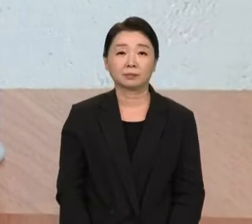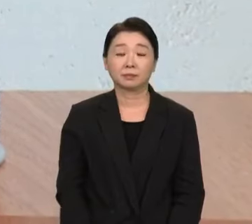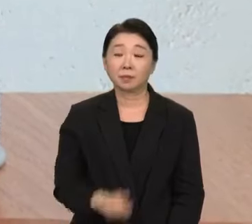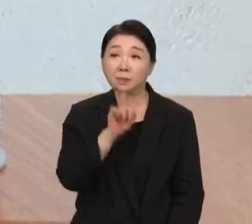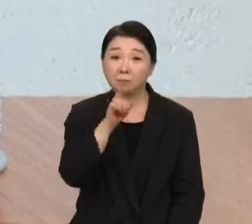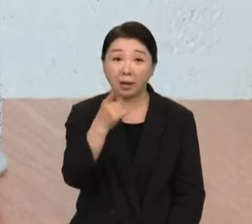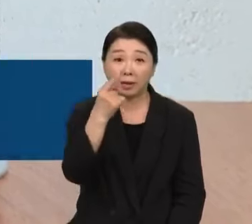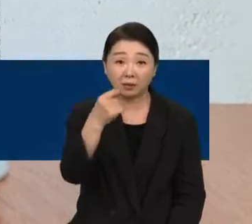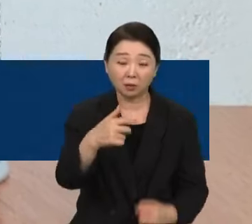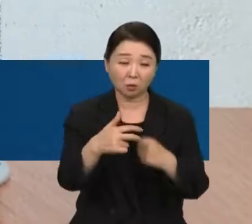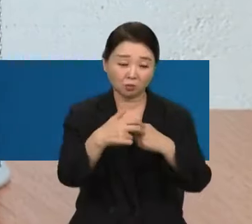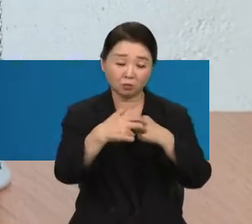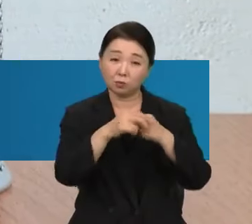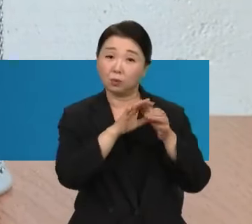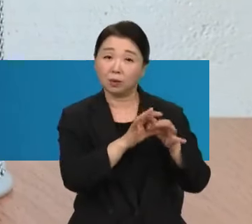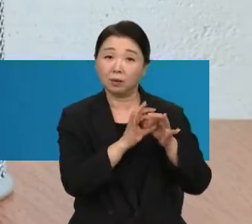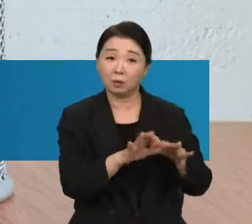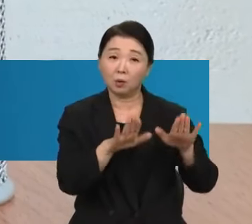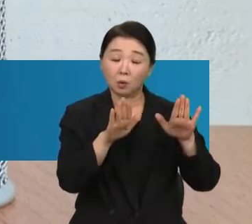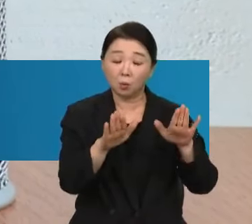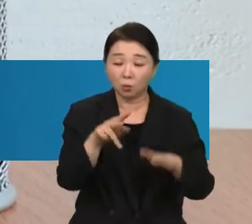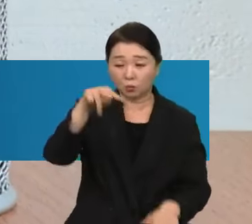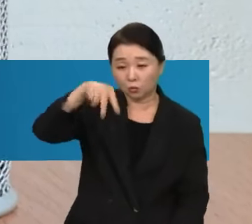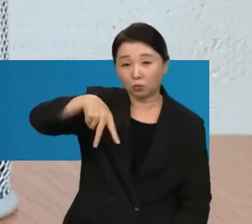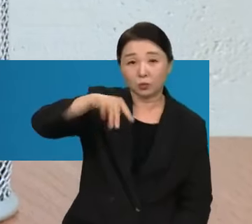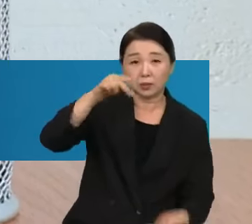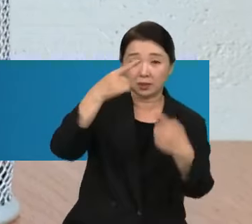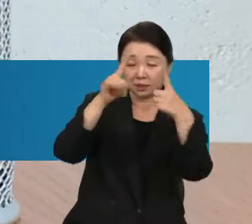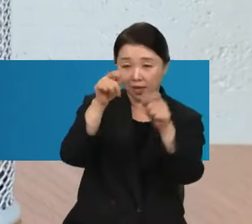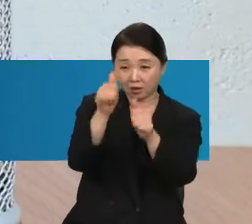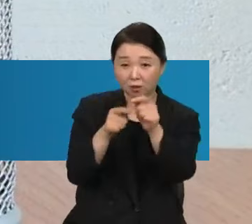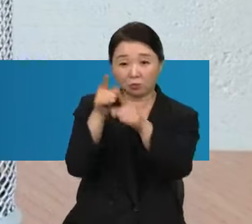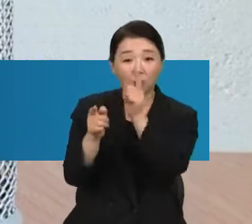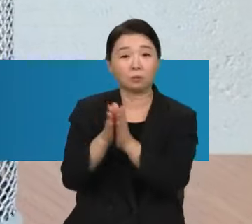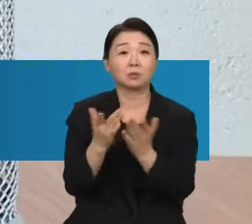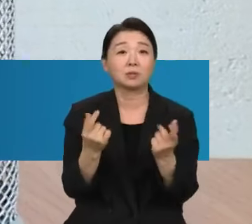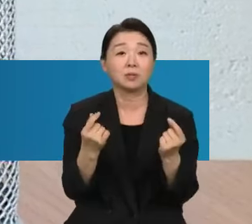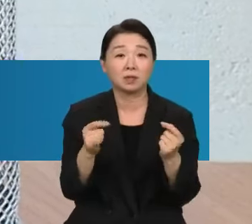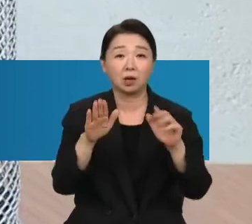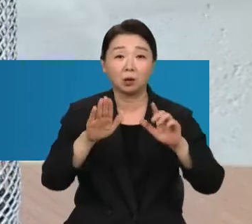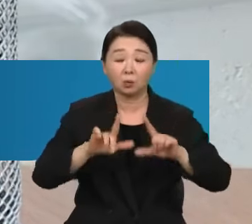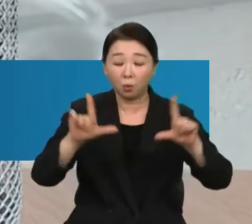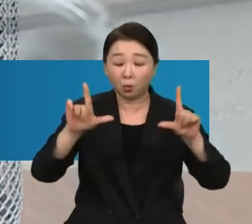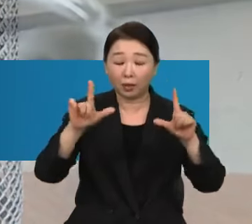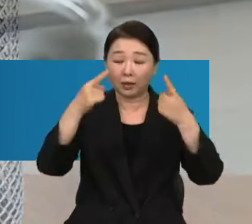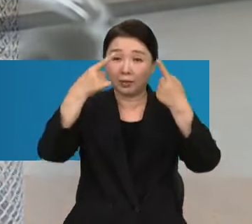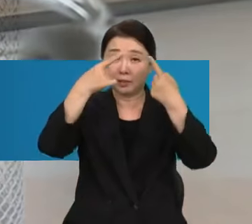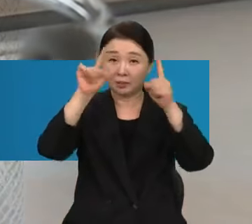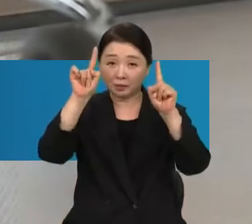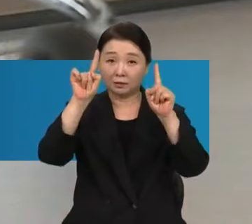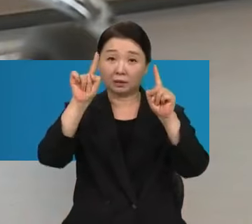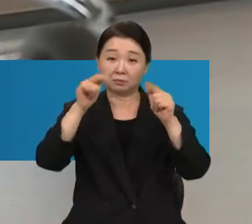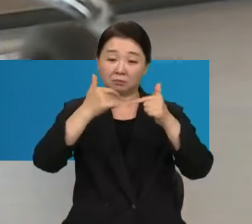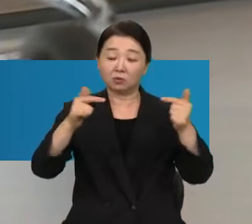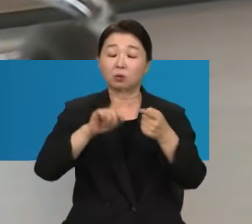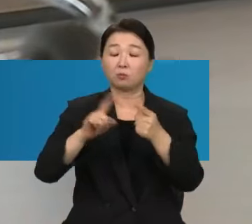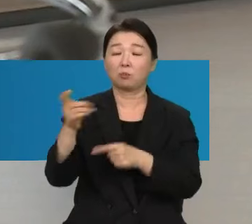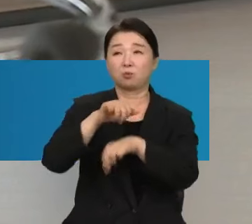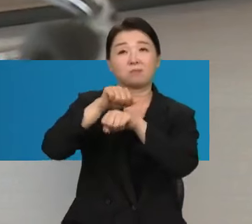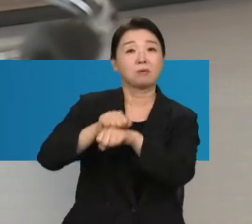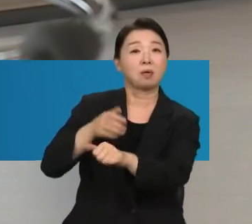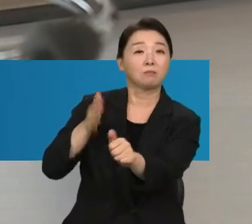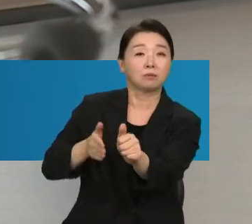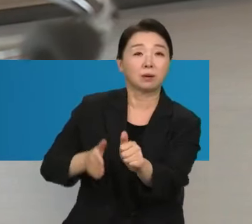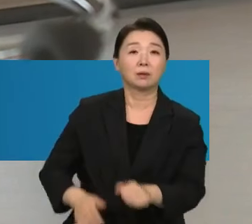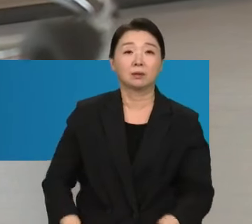앞서 전해드린 대로 의료계는 오늘 수시 접수가 시작된 올해 의대 증원부터 모두 완전히 백지화하라고 주장하고